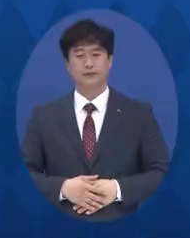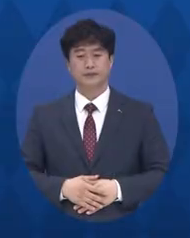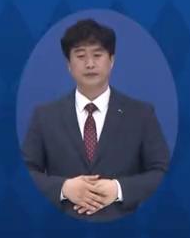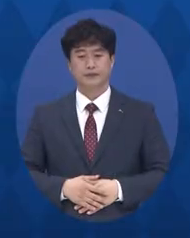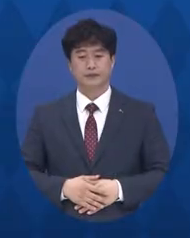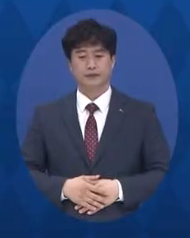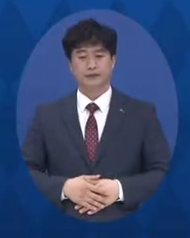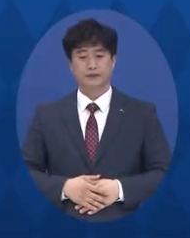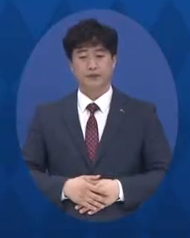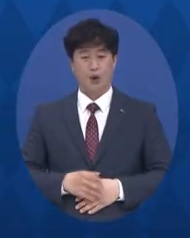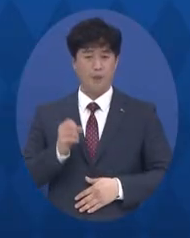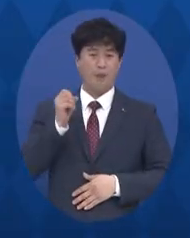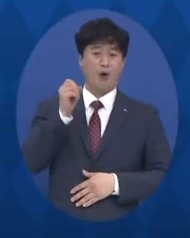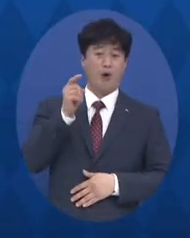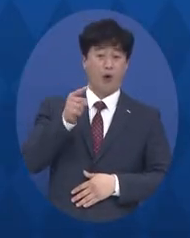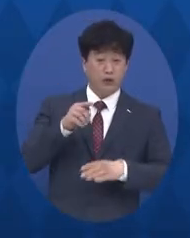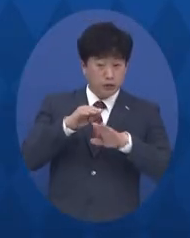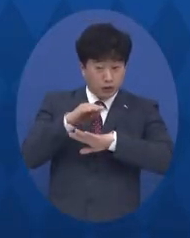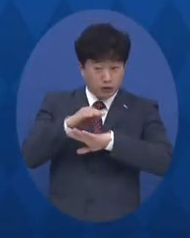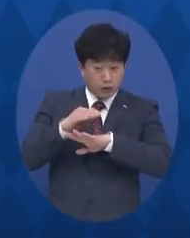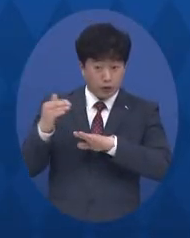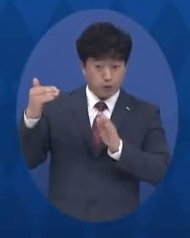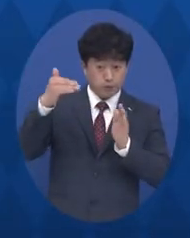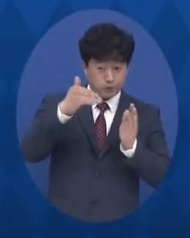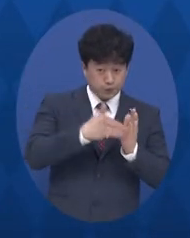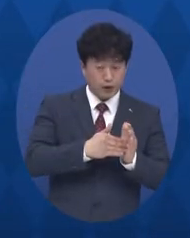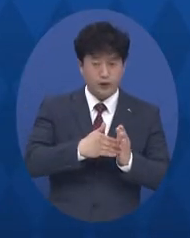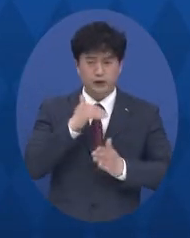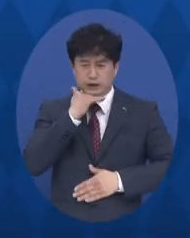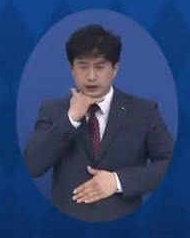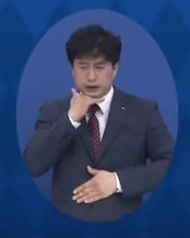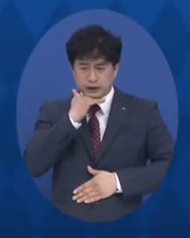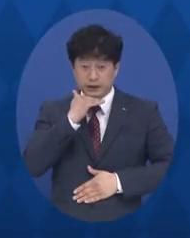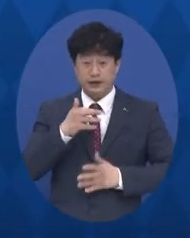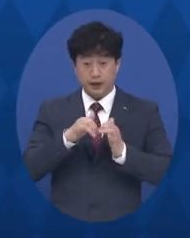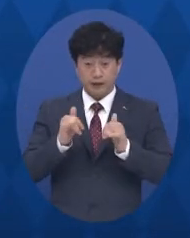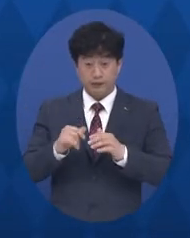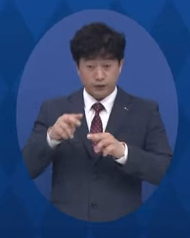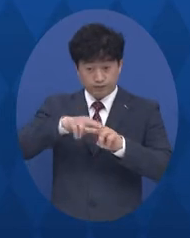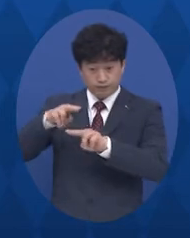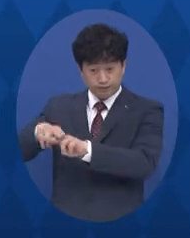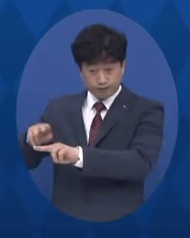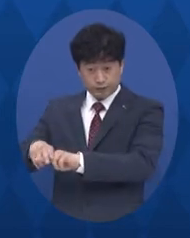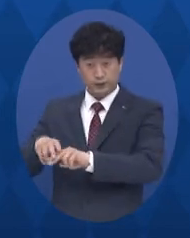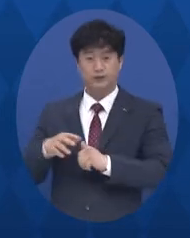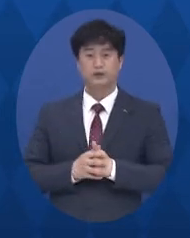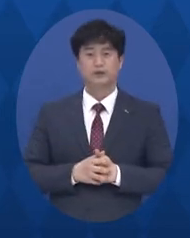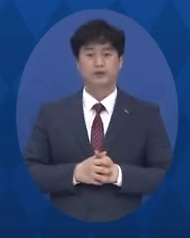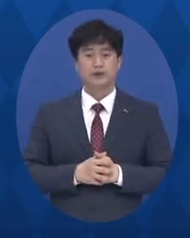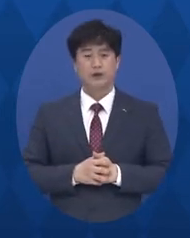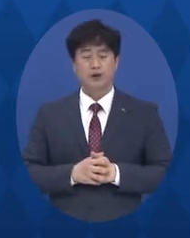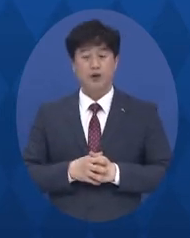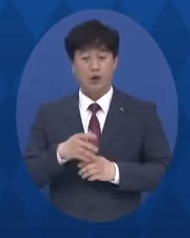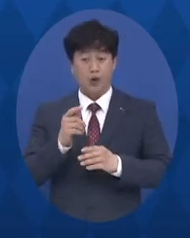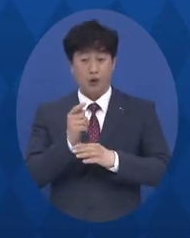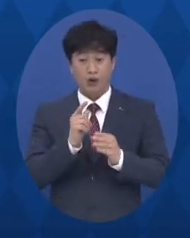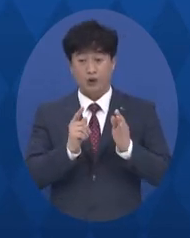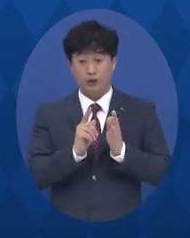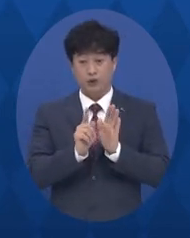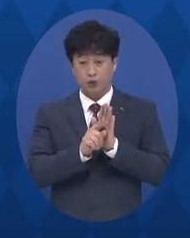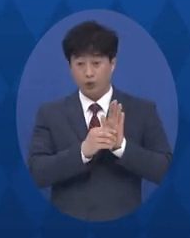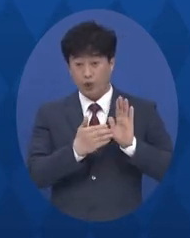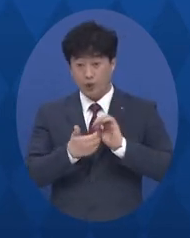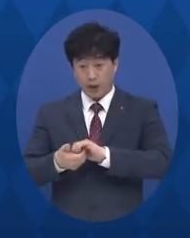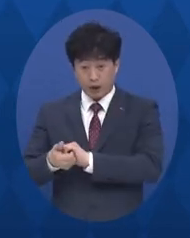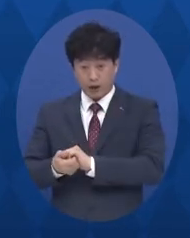현장을살펴보겠습니다.저 멀리서차가나타나자마자 사람들은마치기다리고있었던것처럼재빨리차에올라탔다 .제한속도가시속